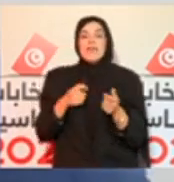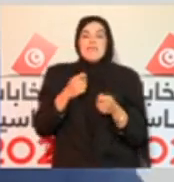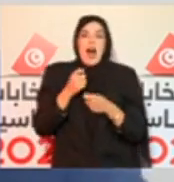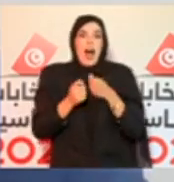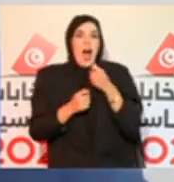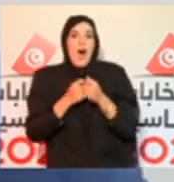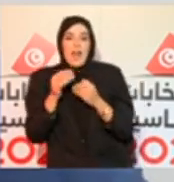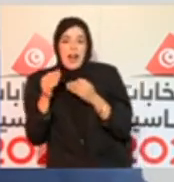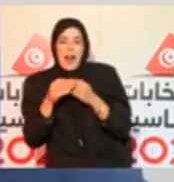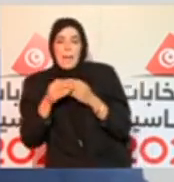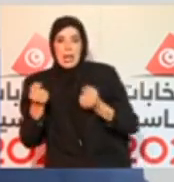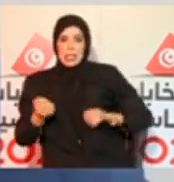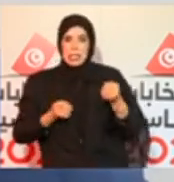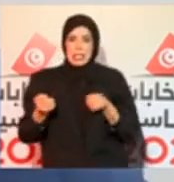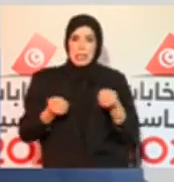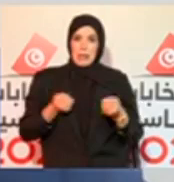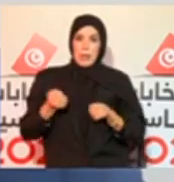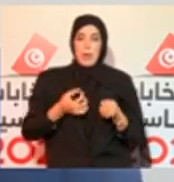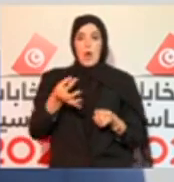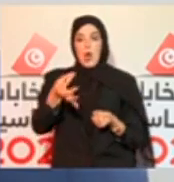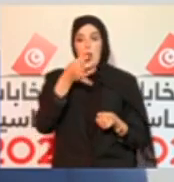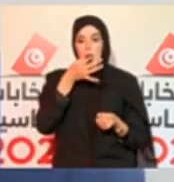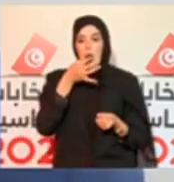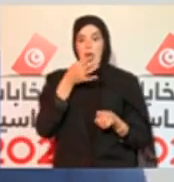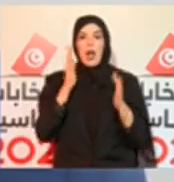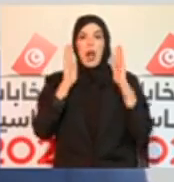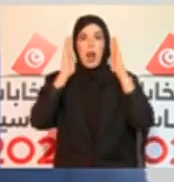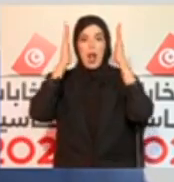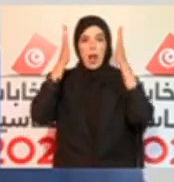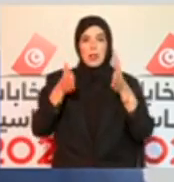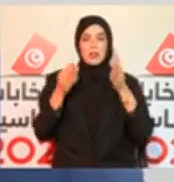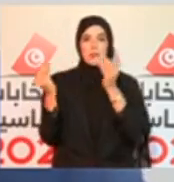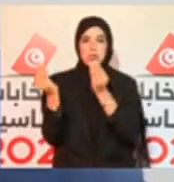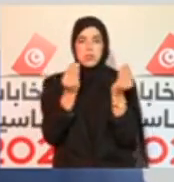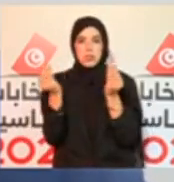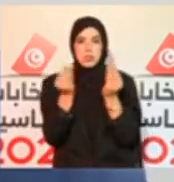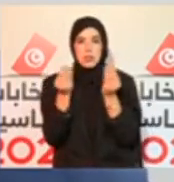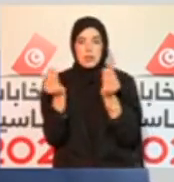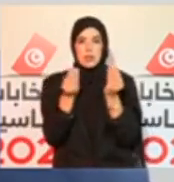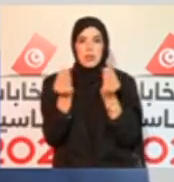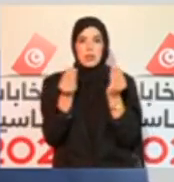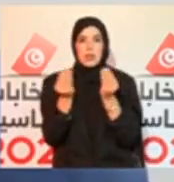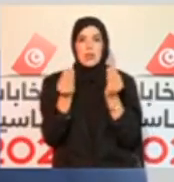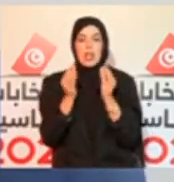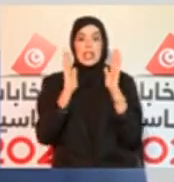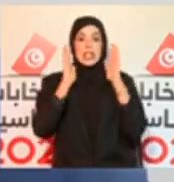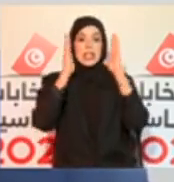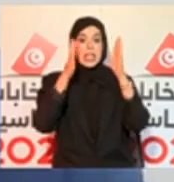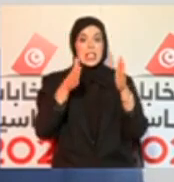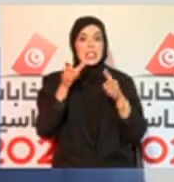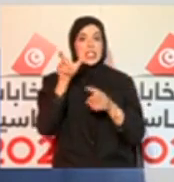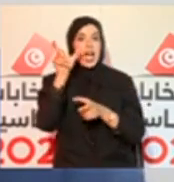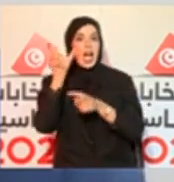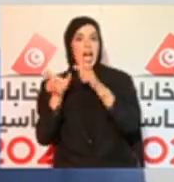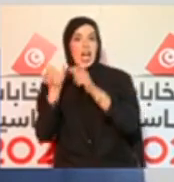معها نقرب لهم الخدمه وكما قلت ركزنا على وين الكونطرا سيون الكثافه اكثر